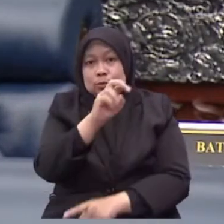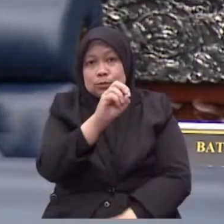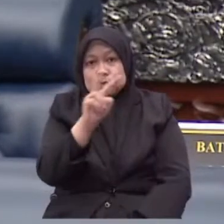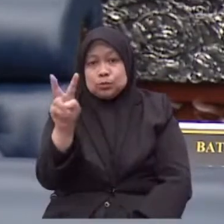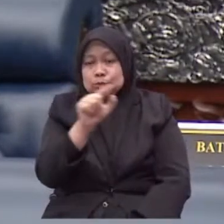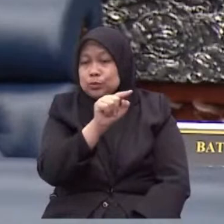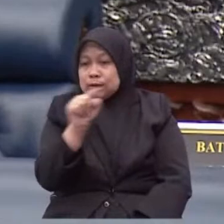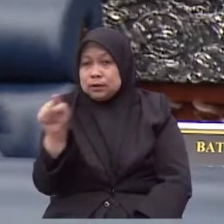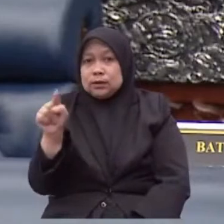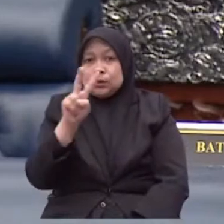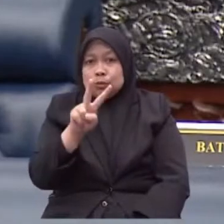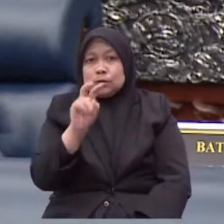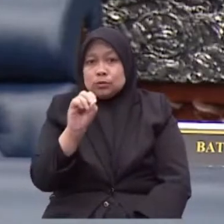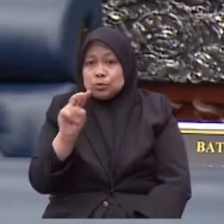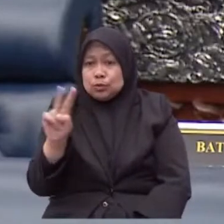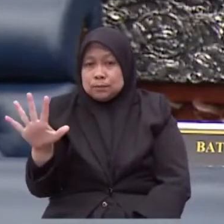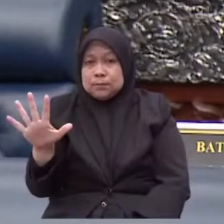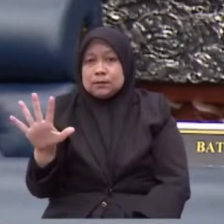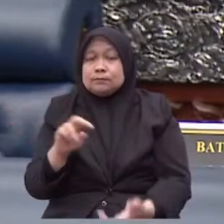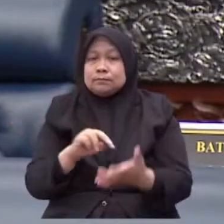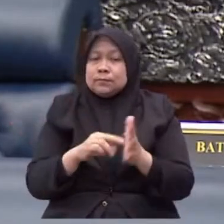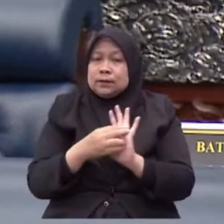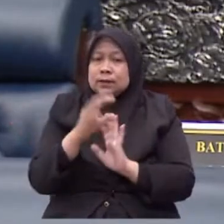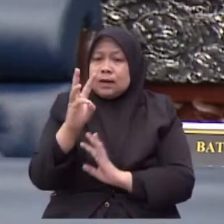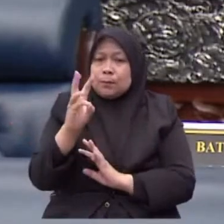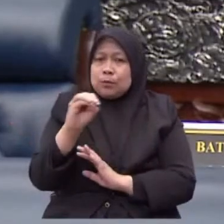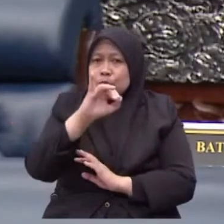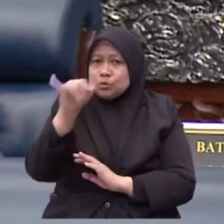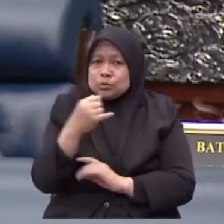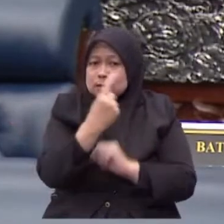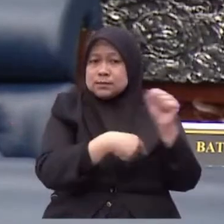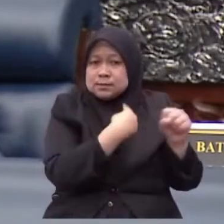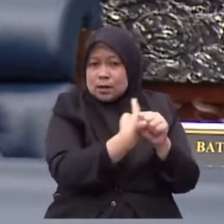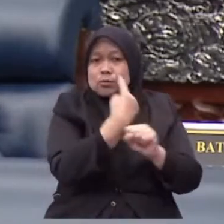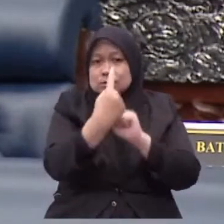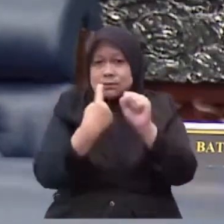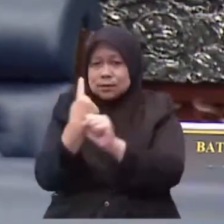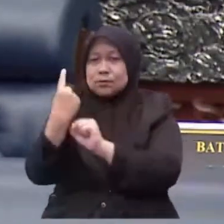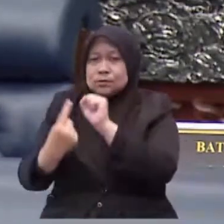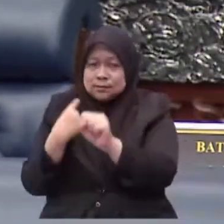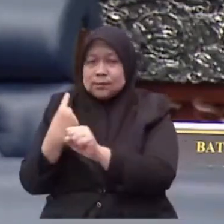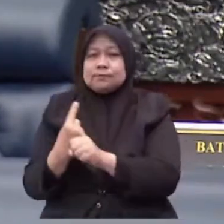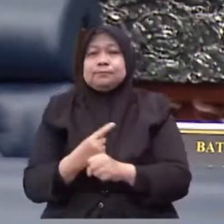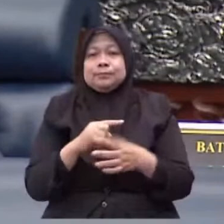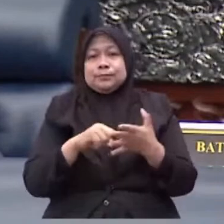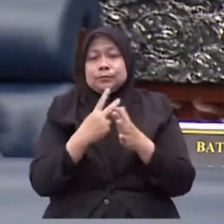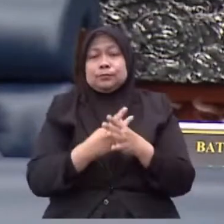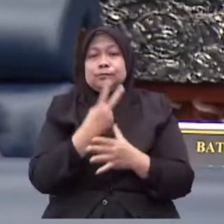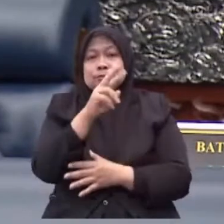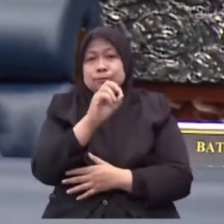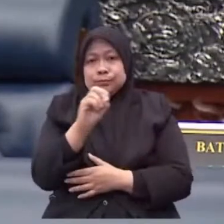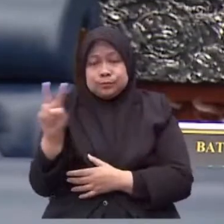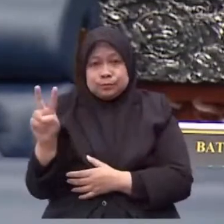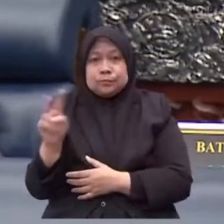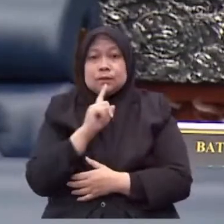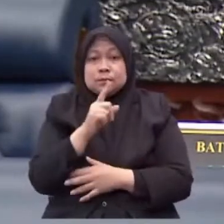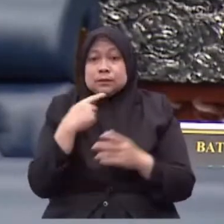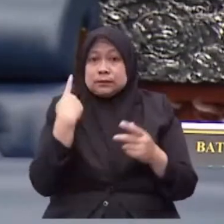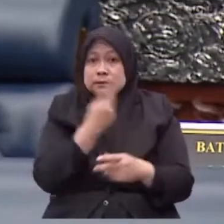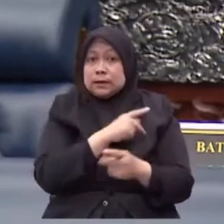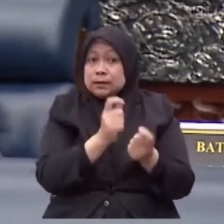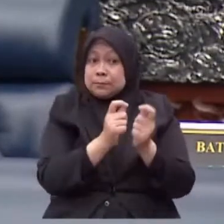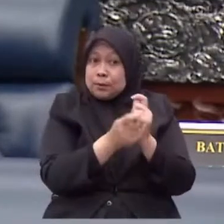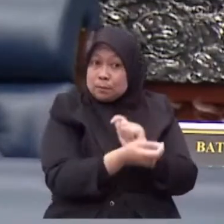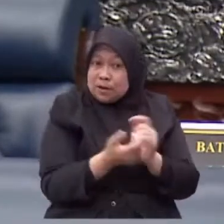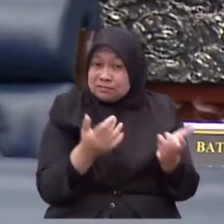2022 hingga 2025 yaitu 67 juta tahun pada 23 Februari 2022 Setiap kali kita ada